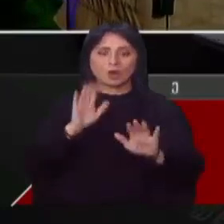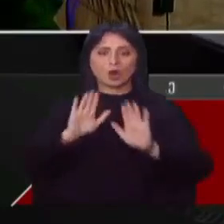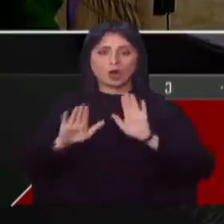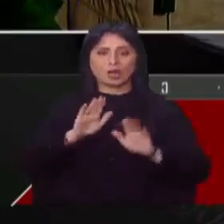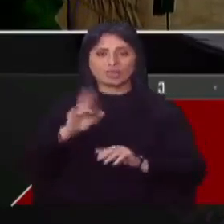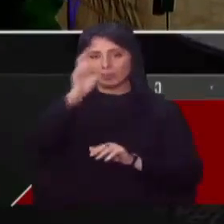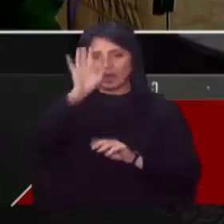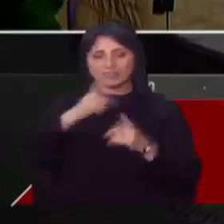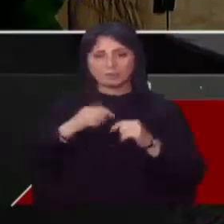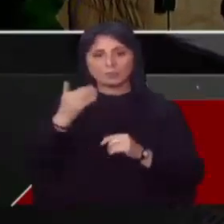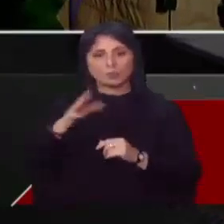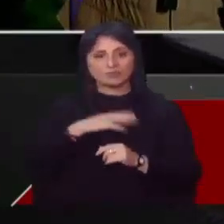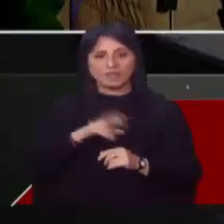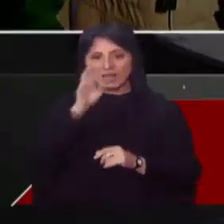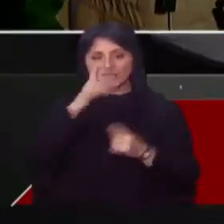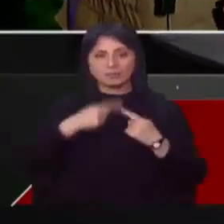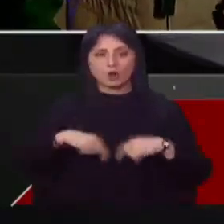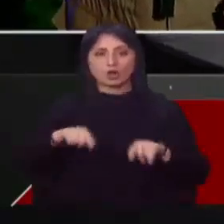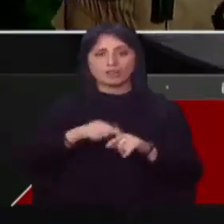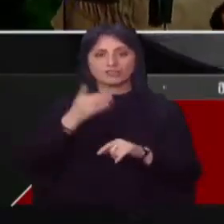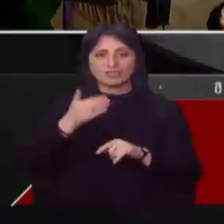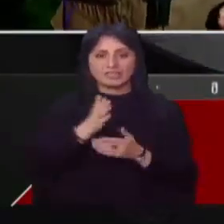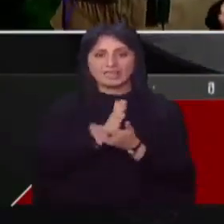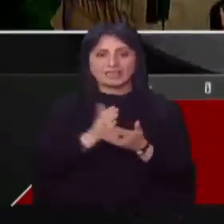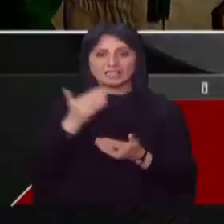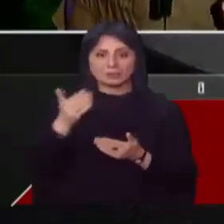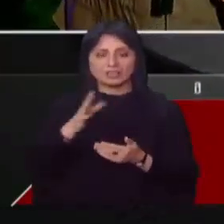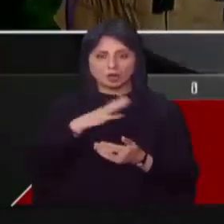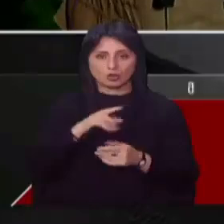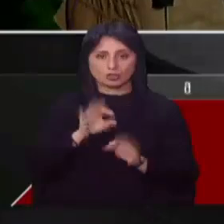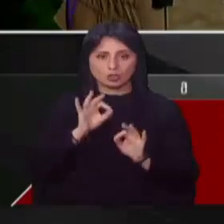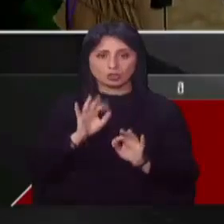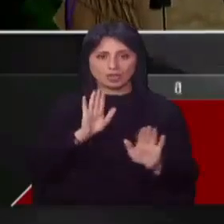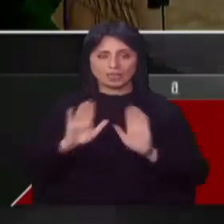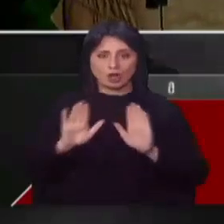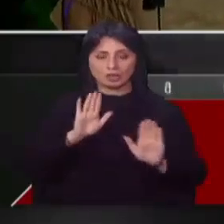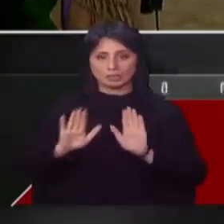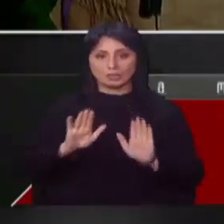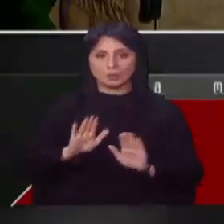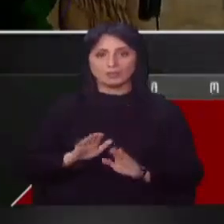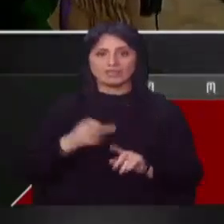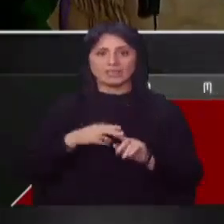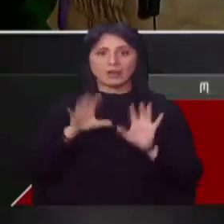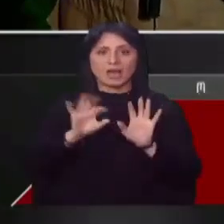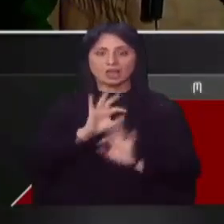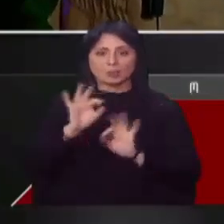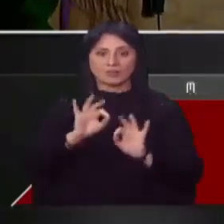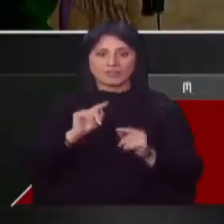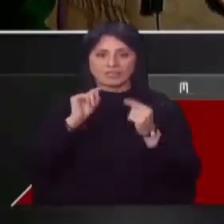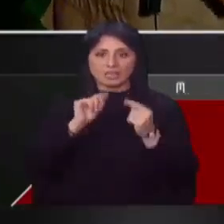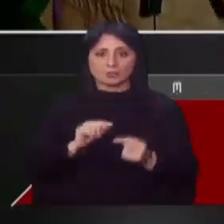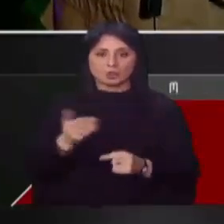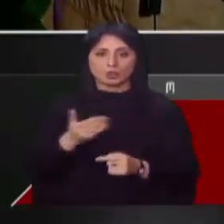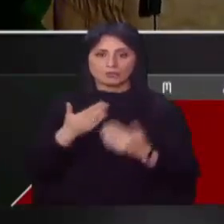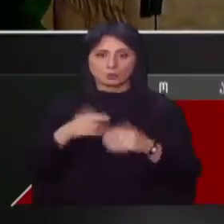იყო მესამე სექტორის მხრიდან, არასამთავრობო ორგანიზაციების ნაწილის მიერ იყო სწორედ დაორგანიზებული იმ კანონპროექტის